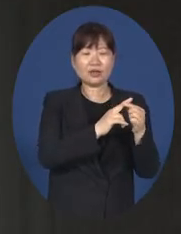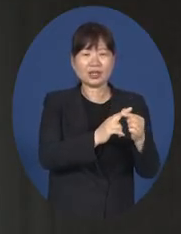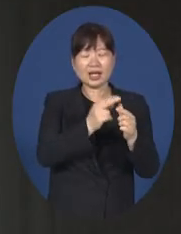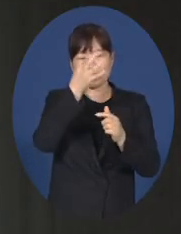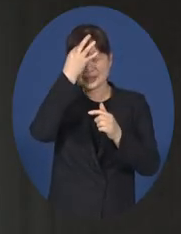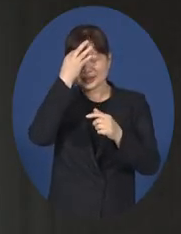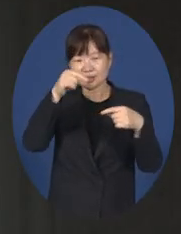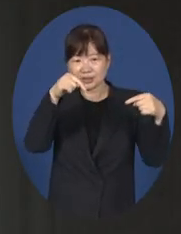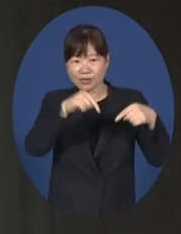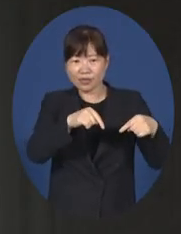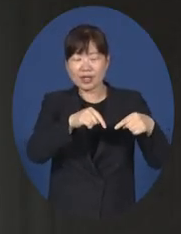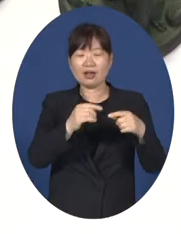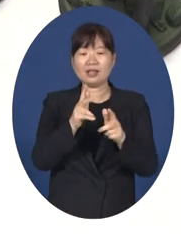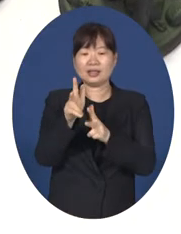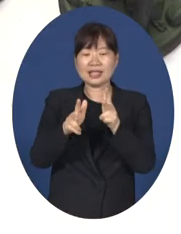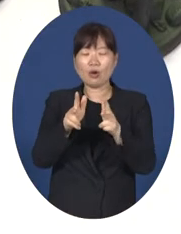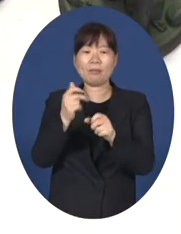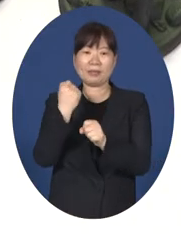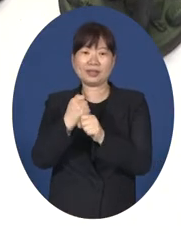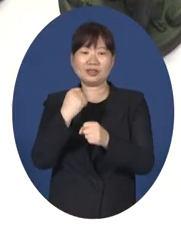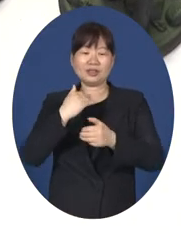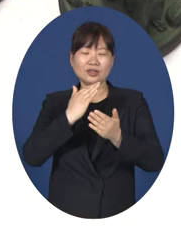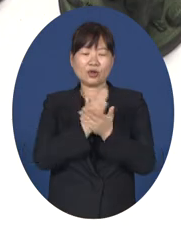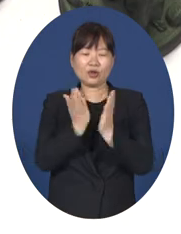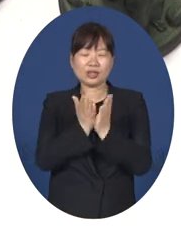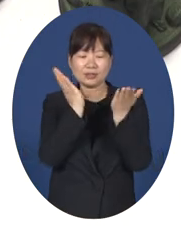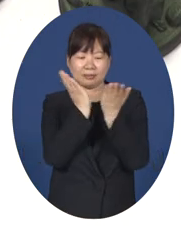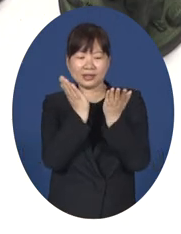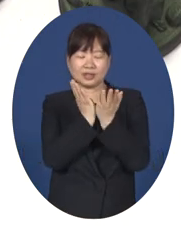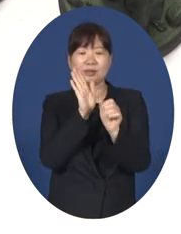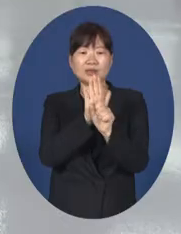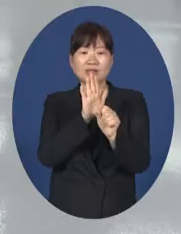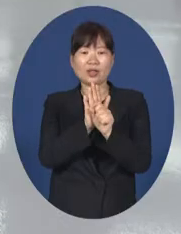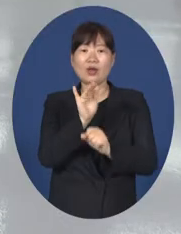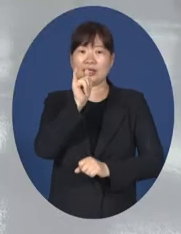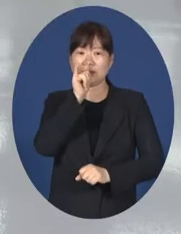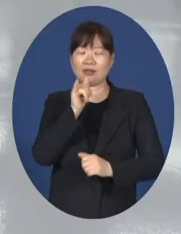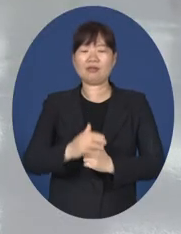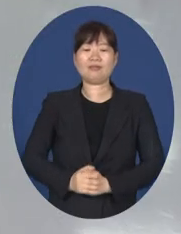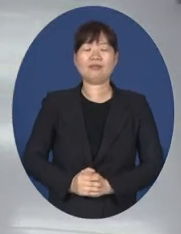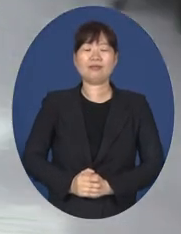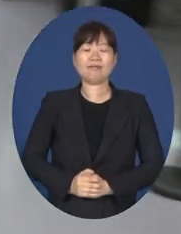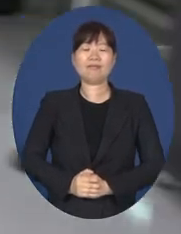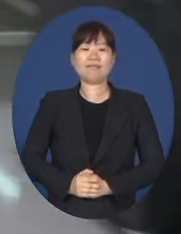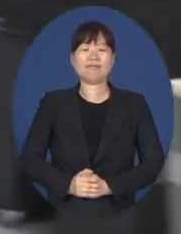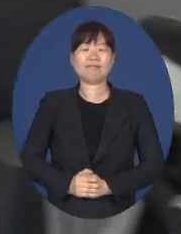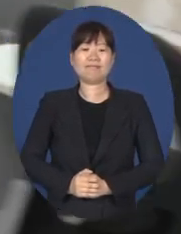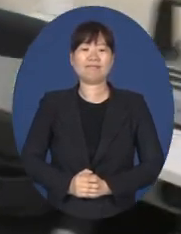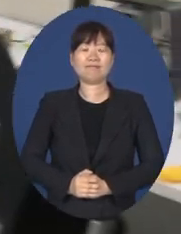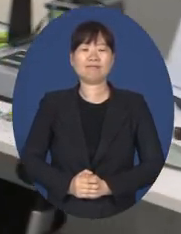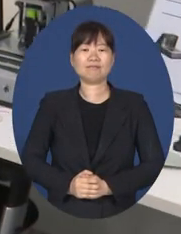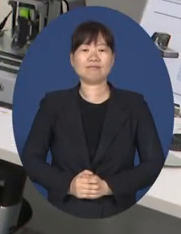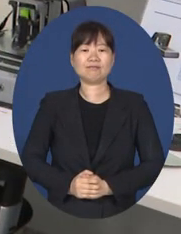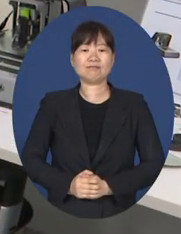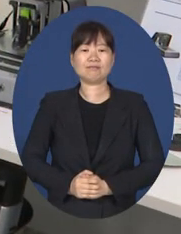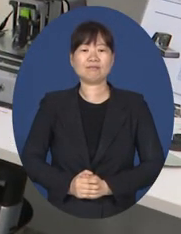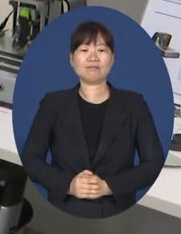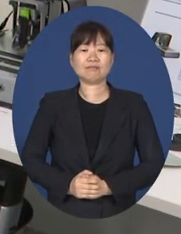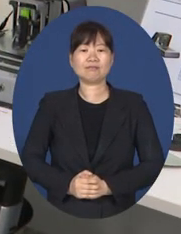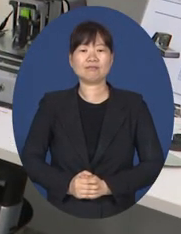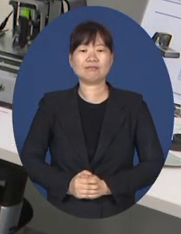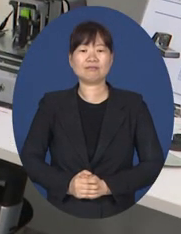컨설팅, 사업화까지 각종 프로그램을 통해 맞춤형 지원이 가능합니다. 경기지TV 최지원입니다.